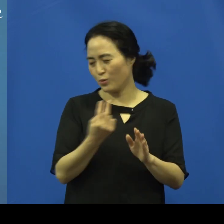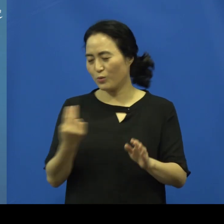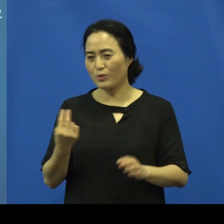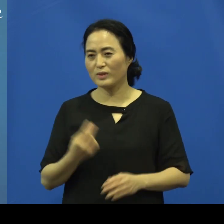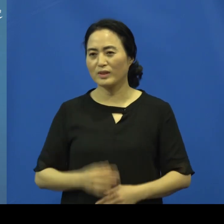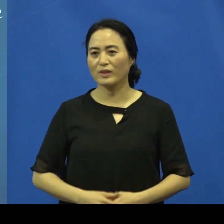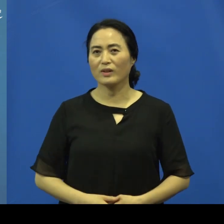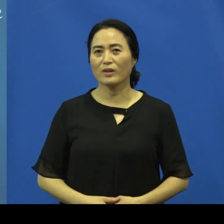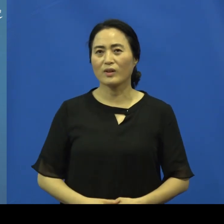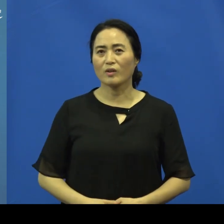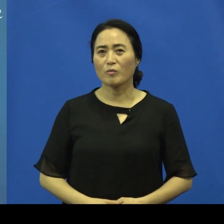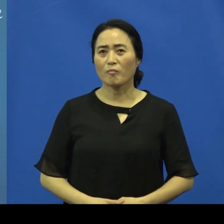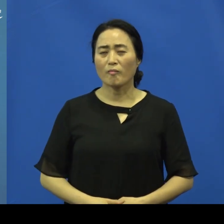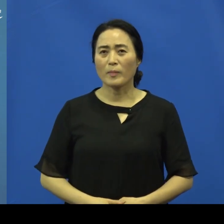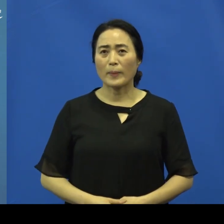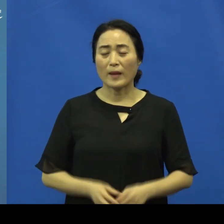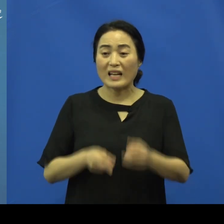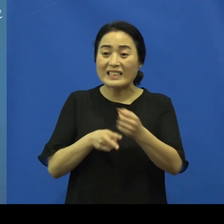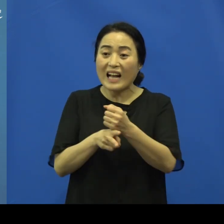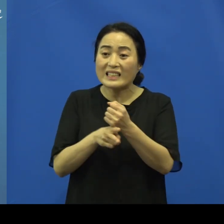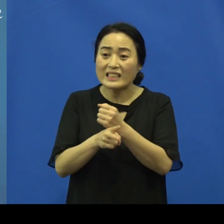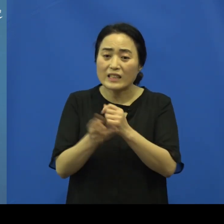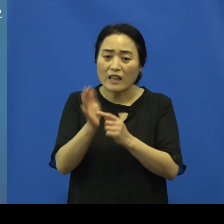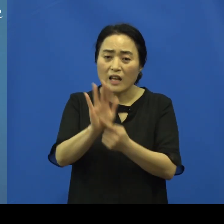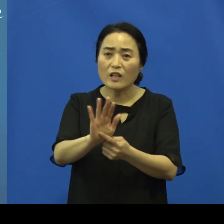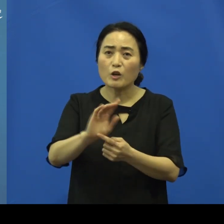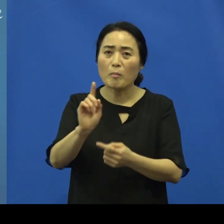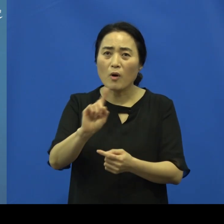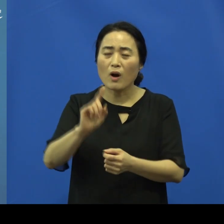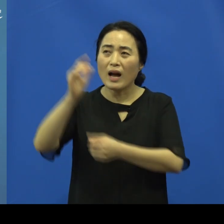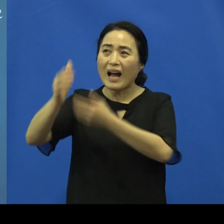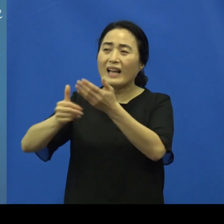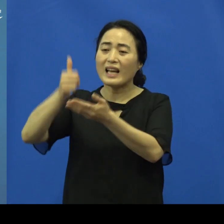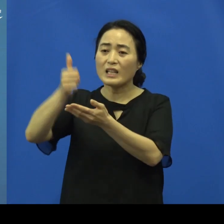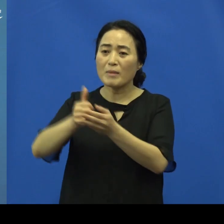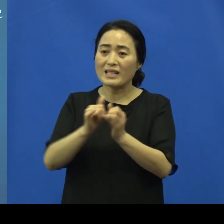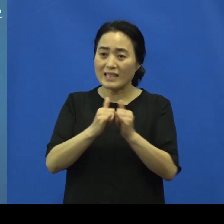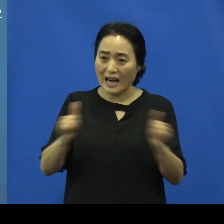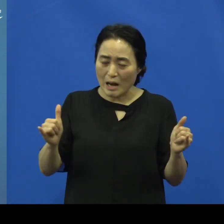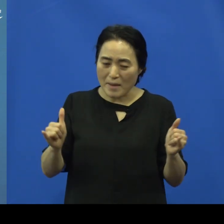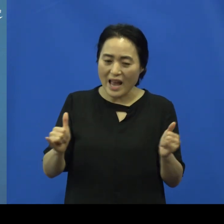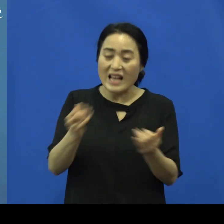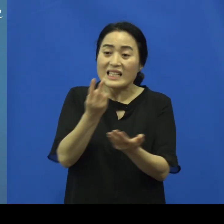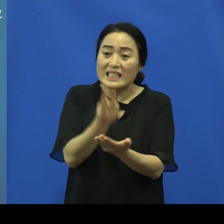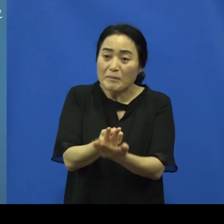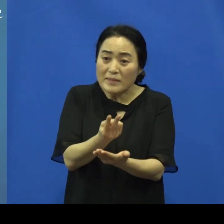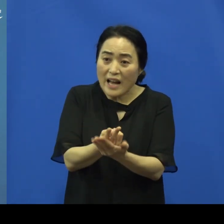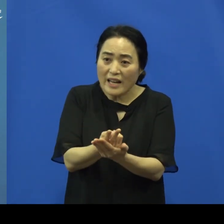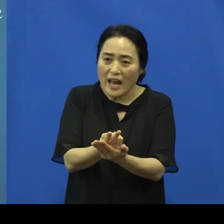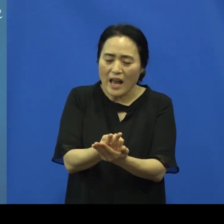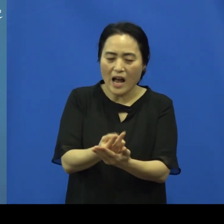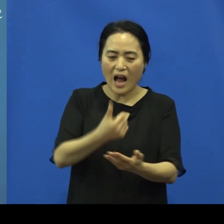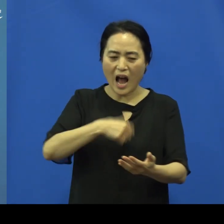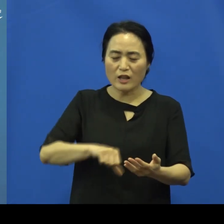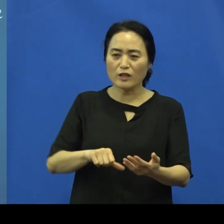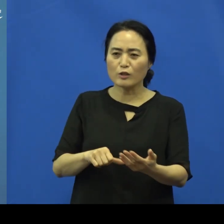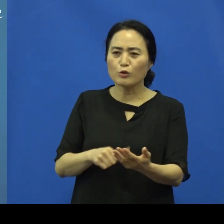자, 여기에서 무슨 상징성을 이제 두고 있는 거죠. 하나님의 사람의 침상 위에 두고 문을 닫고